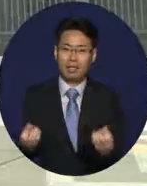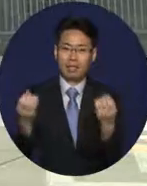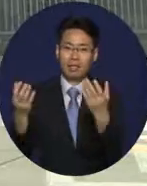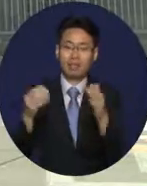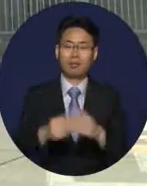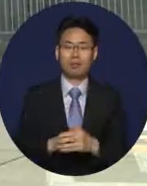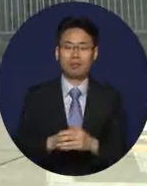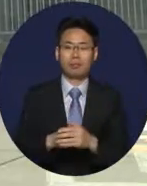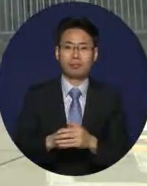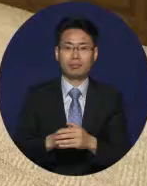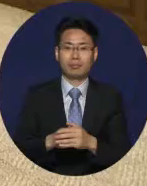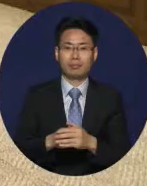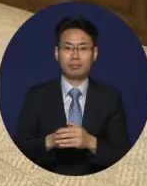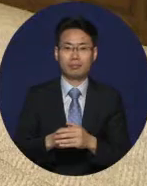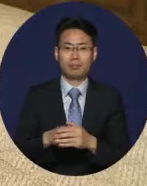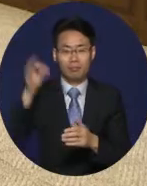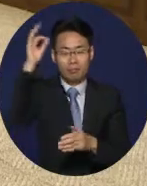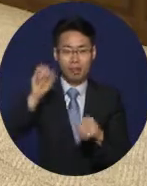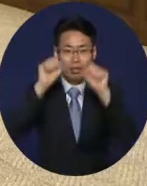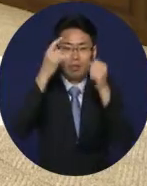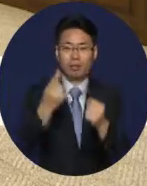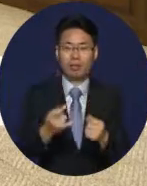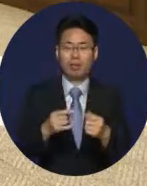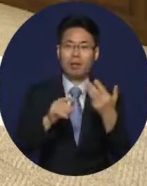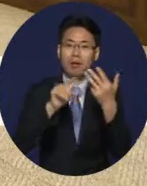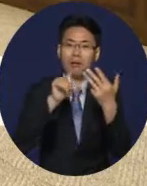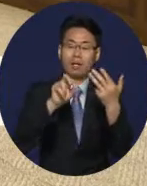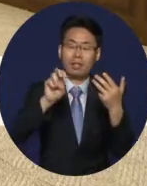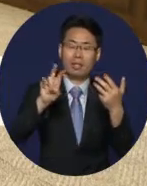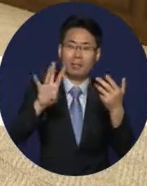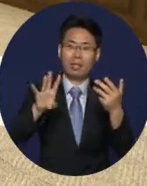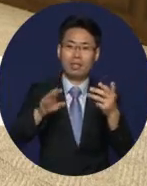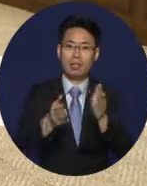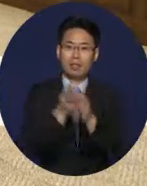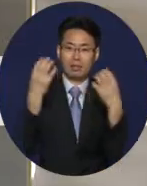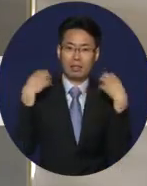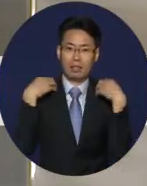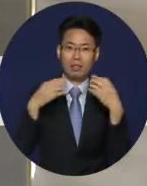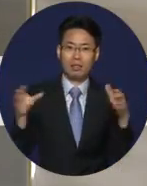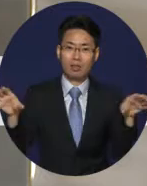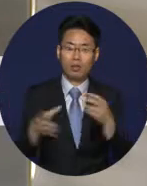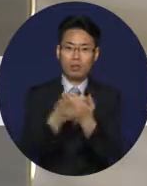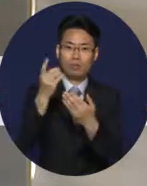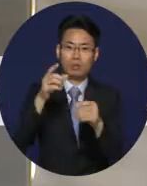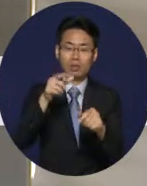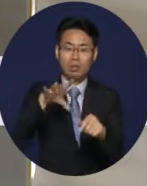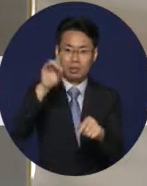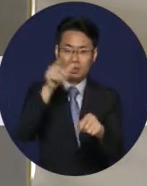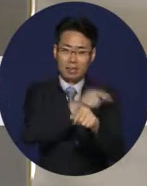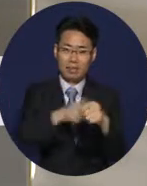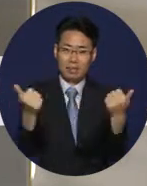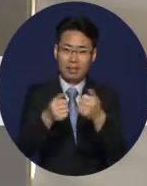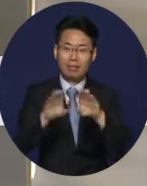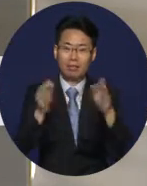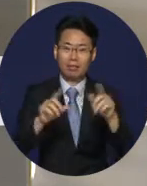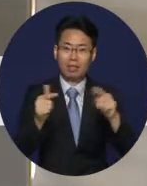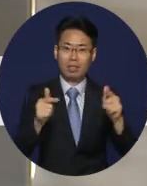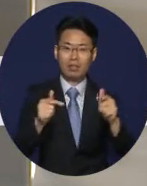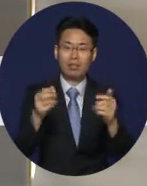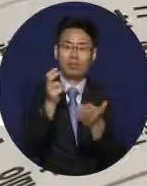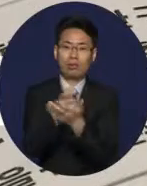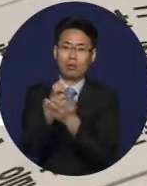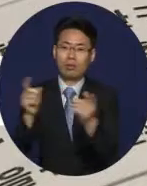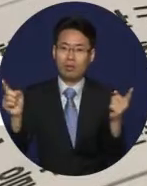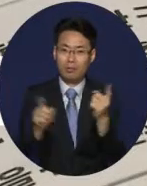행사로 진행됐습니다. 포항시 체육회는 8월 24일 시청에서 통합 후 첫 이사회를 열고 각종